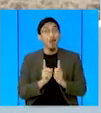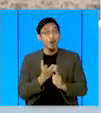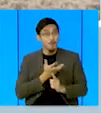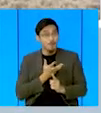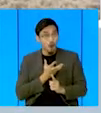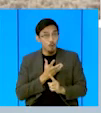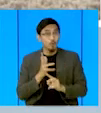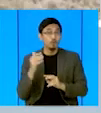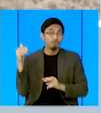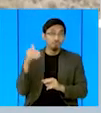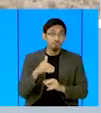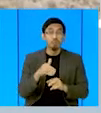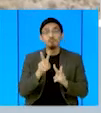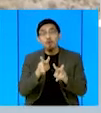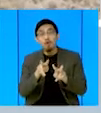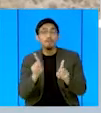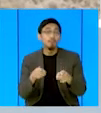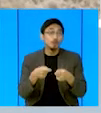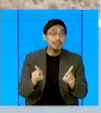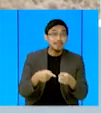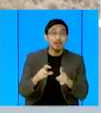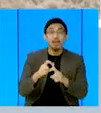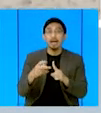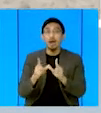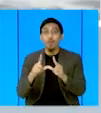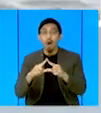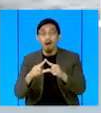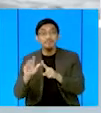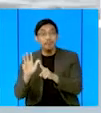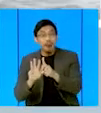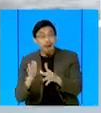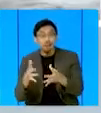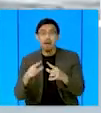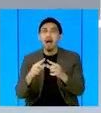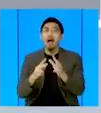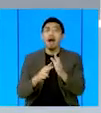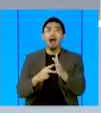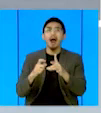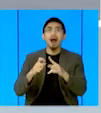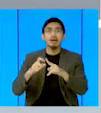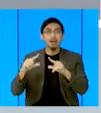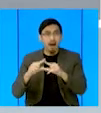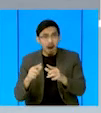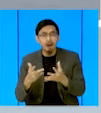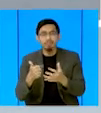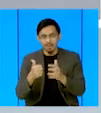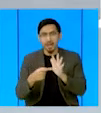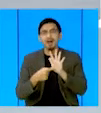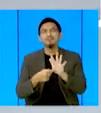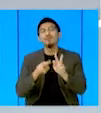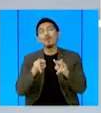menonton musisi ternama seperti Dewa 19, Firza dan juga Andra and the Backbone di Pantai Karnaval Ancol. Ancol